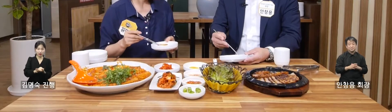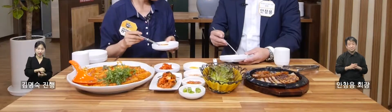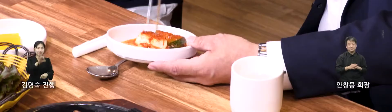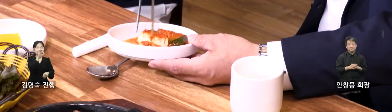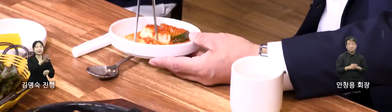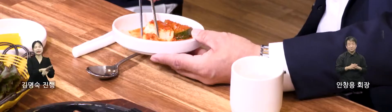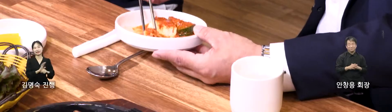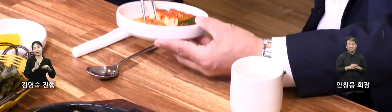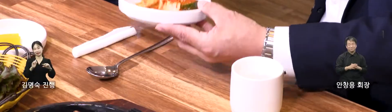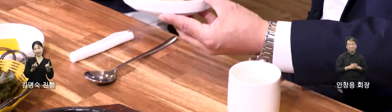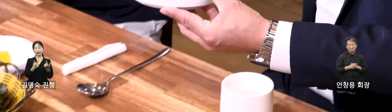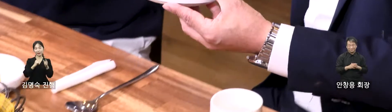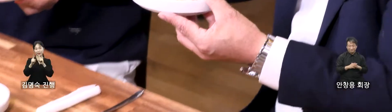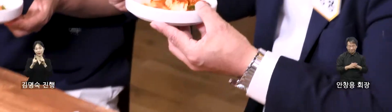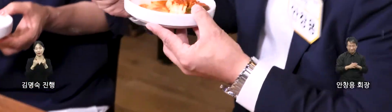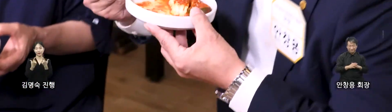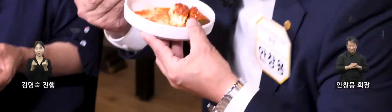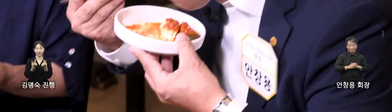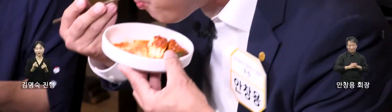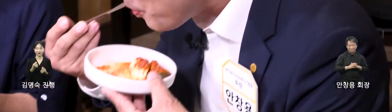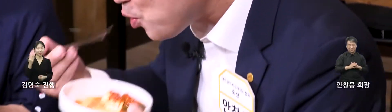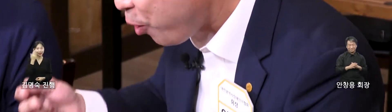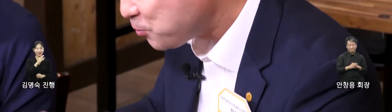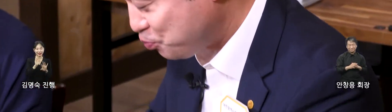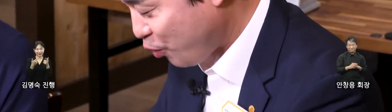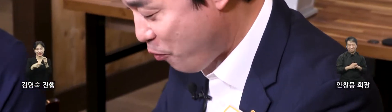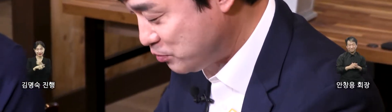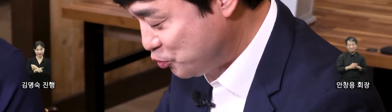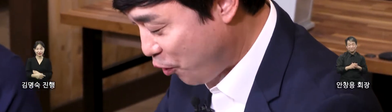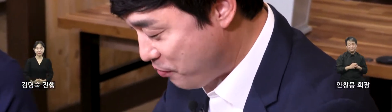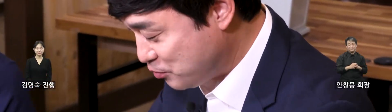않는다는 얘기죠. 달지 않다는 건.